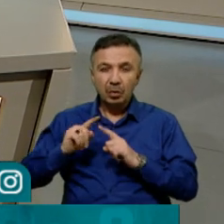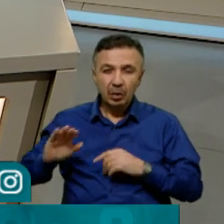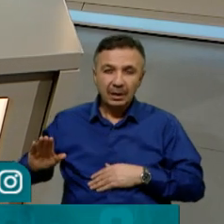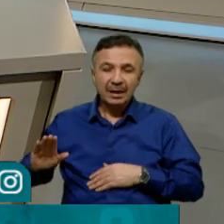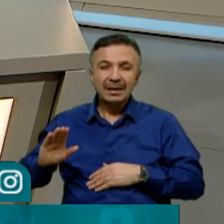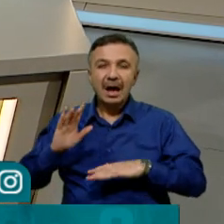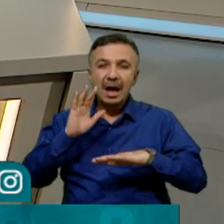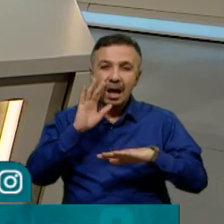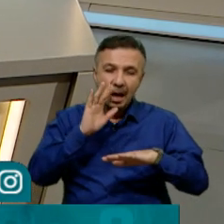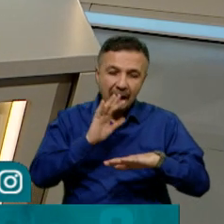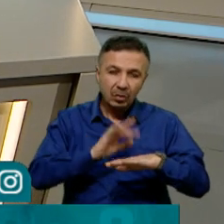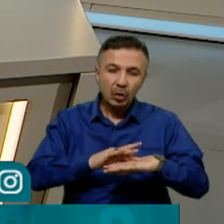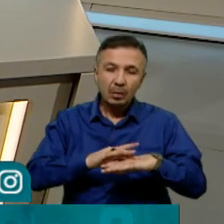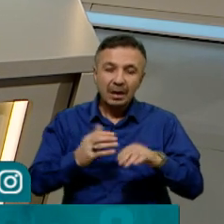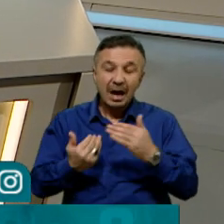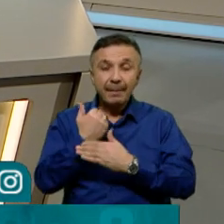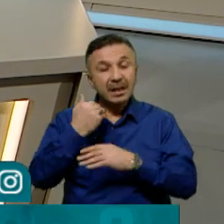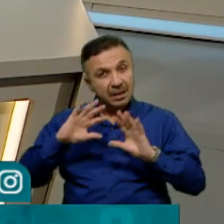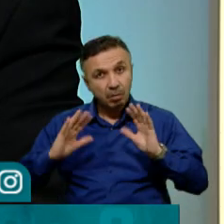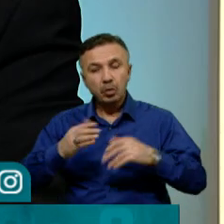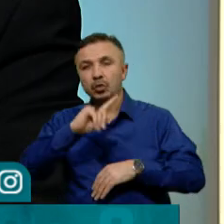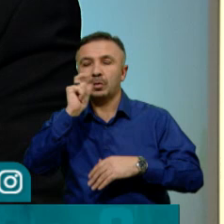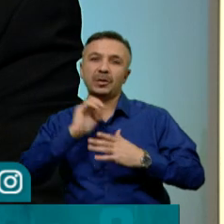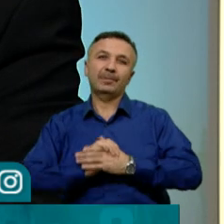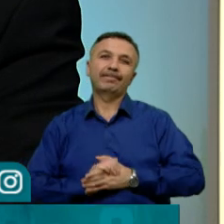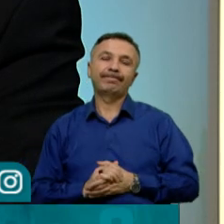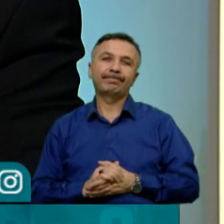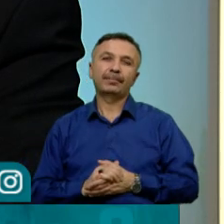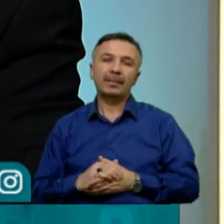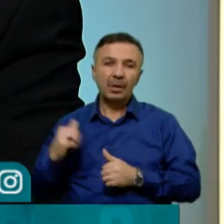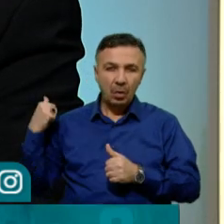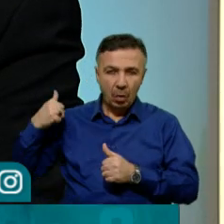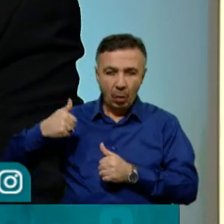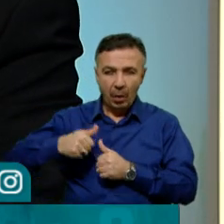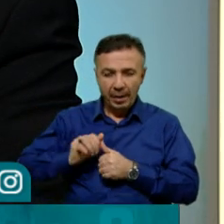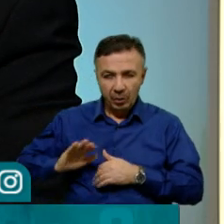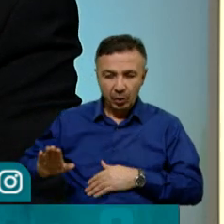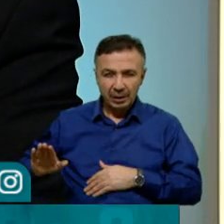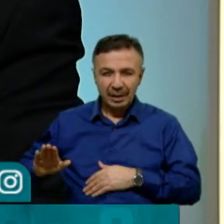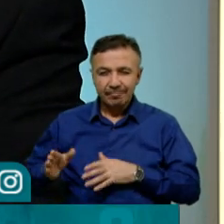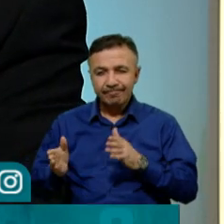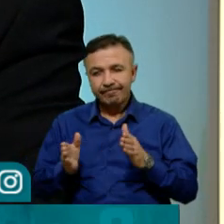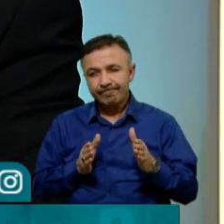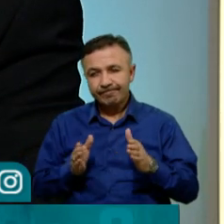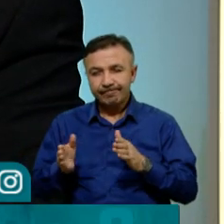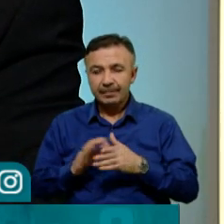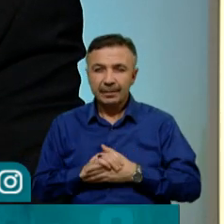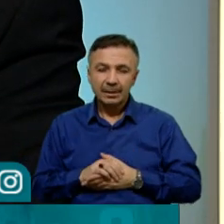kırarmı Şafi mezhebine göre bozar mı şimdi üvey çocukları aralarında